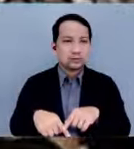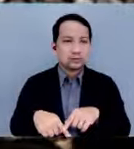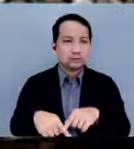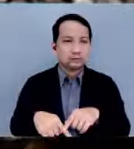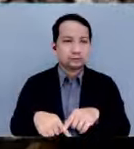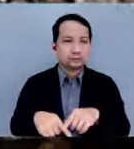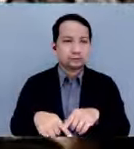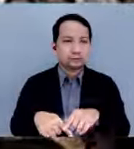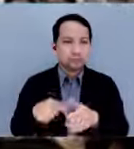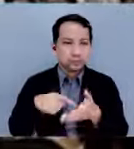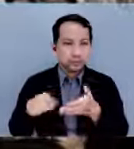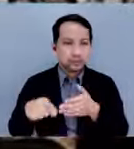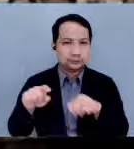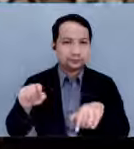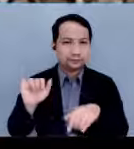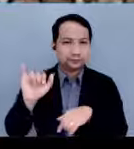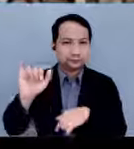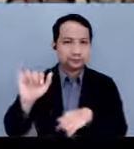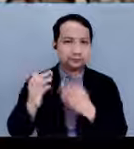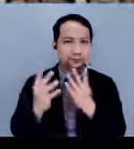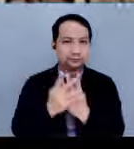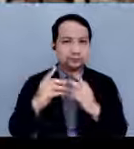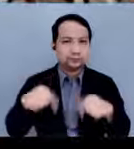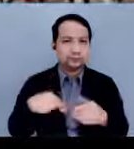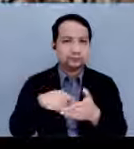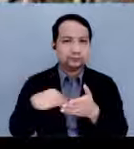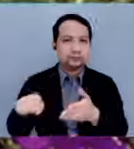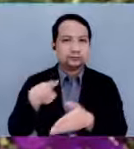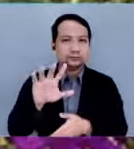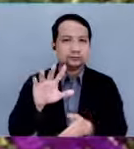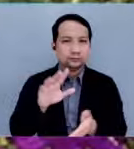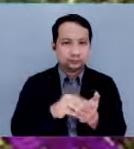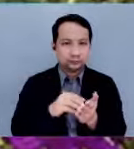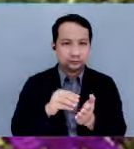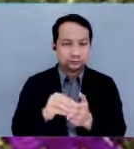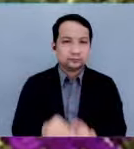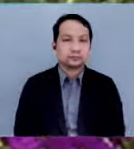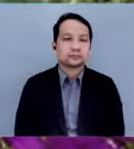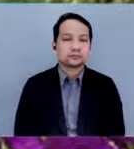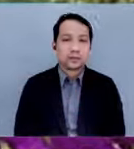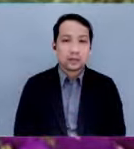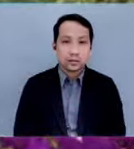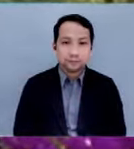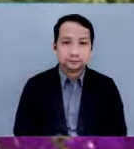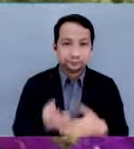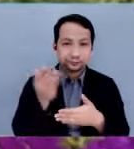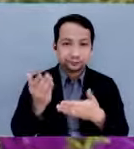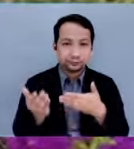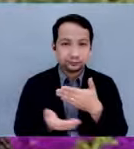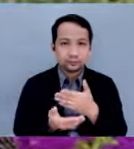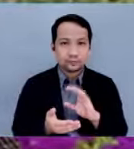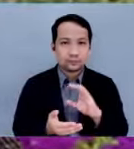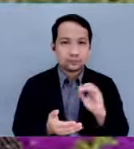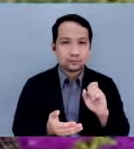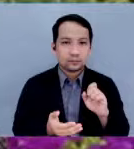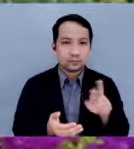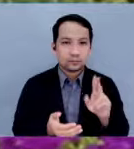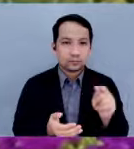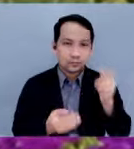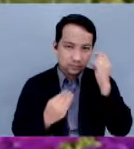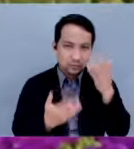Pwede pa siyang habang buhay na makulong at pagmultahin ng hanggang 5 milyong piso. Bukod sa mga isinampa sa kanya sa korte, pinaaresto na rin ngayon